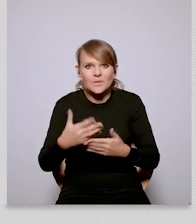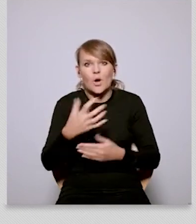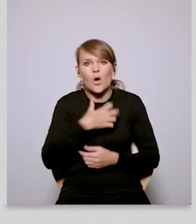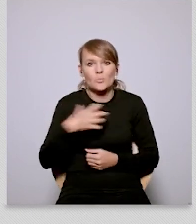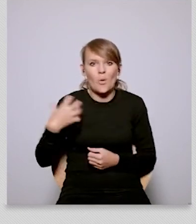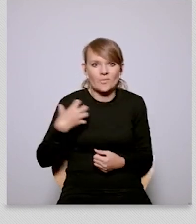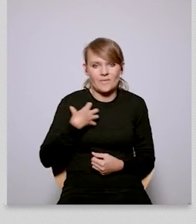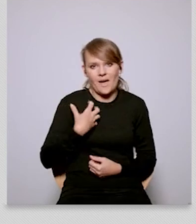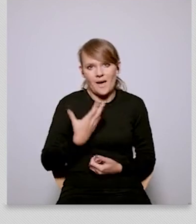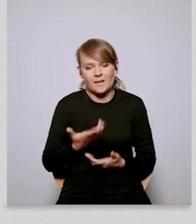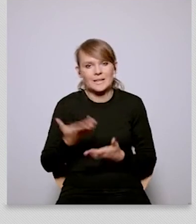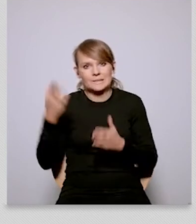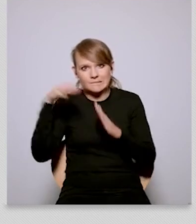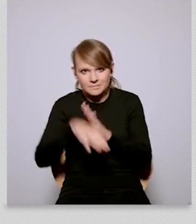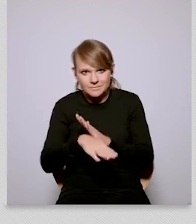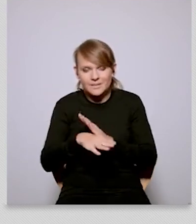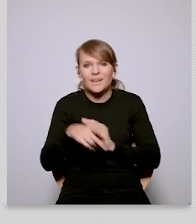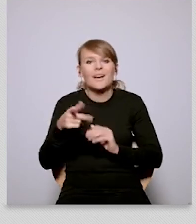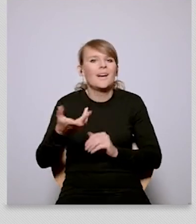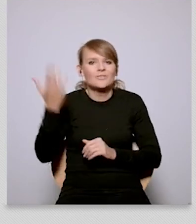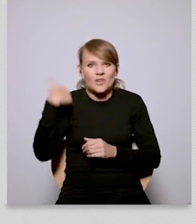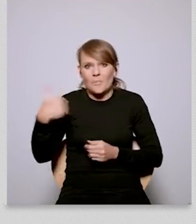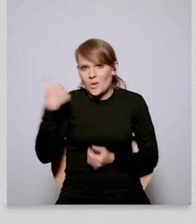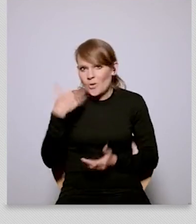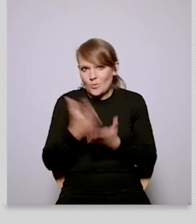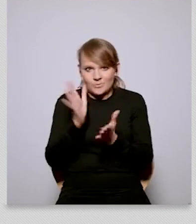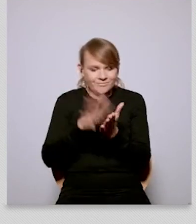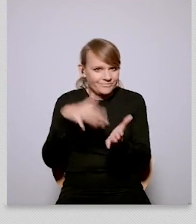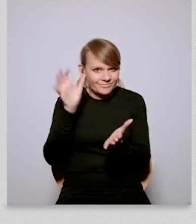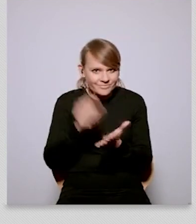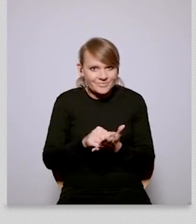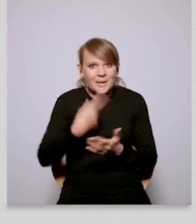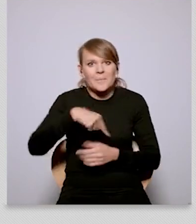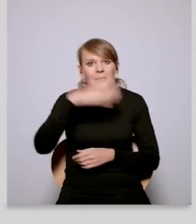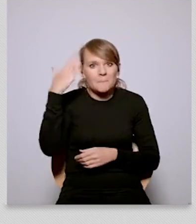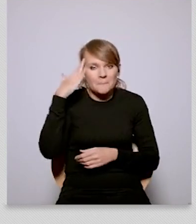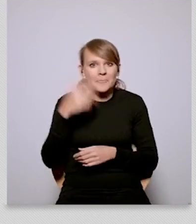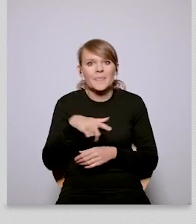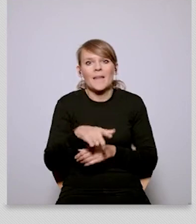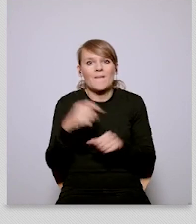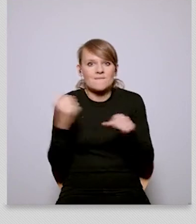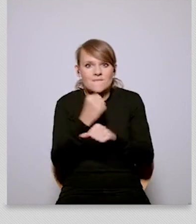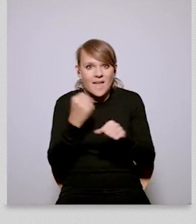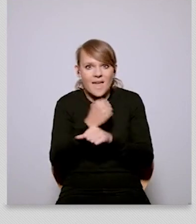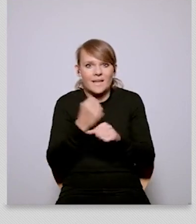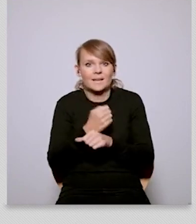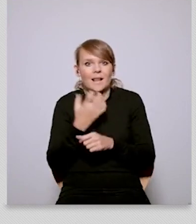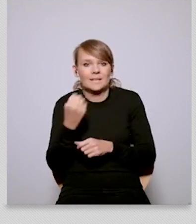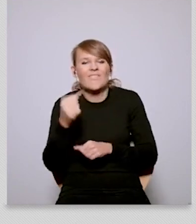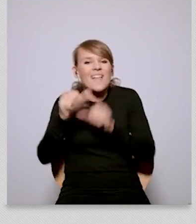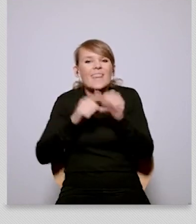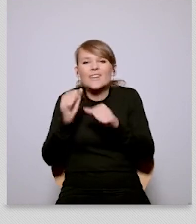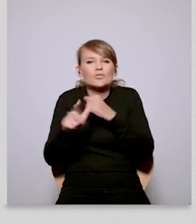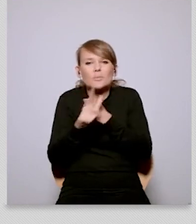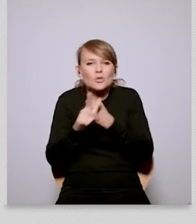więc myśmy już tę apokalipsę przećwiczyli i wiemy, że trwanie przy węglu no oczywiście już w latach 70-tych że ta